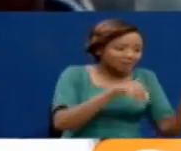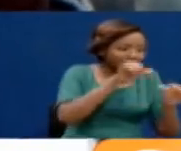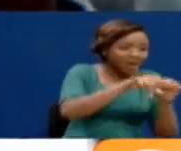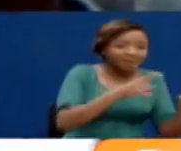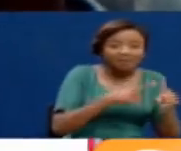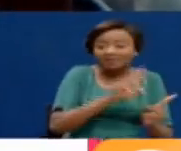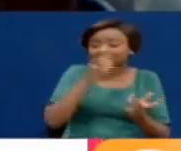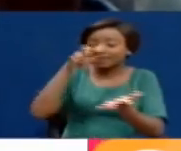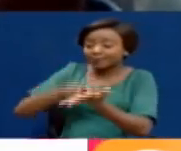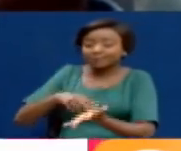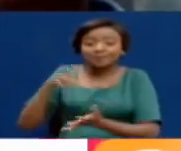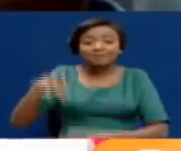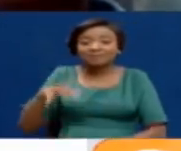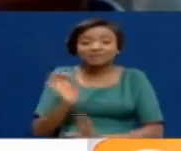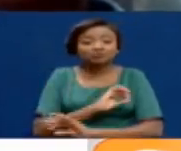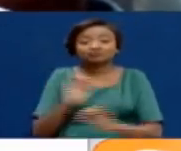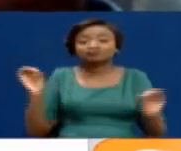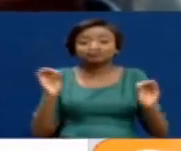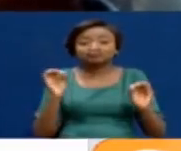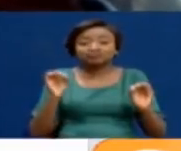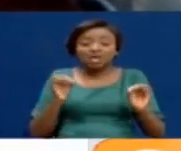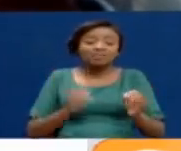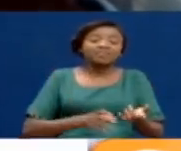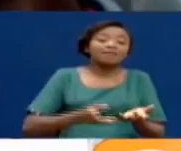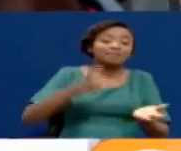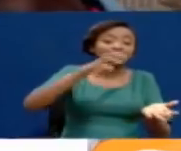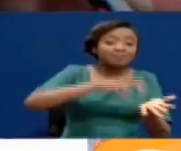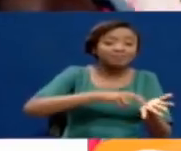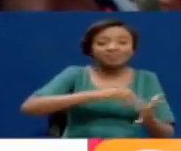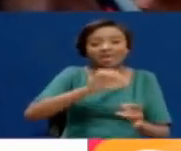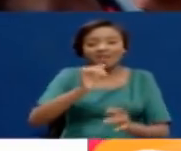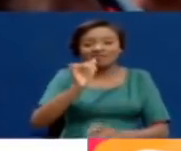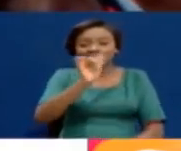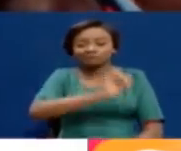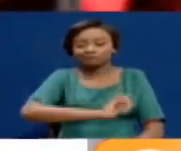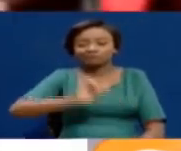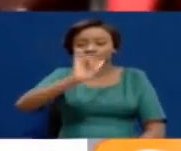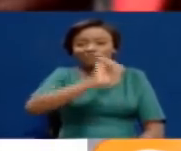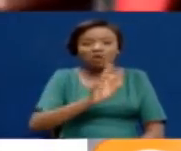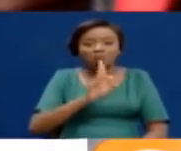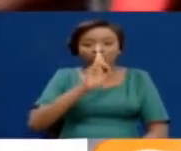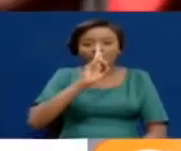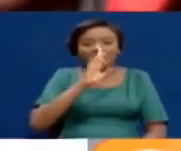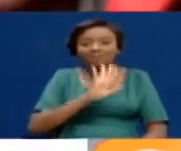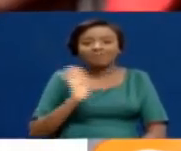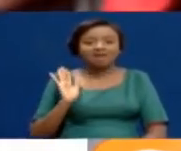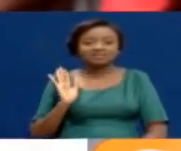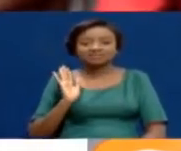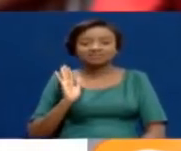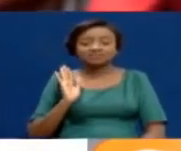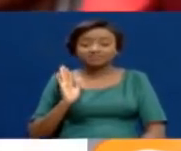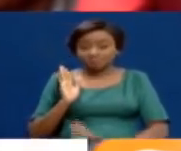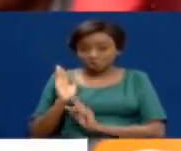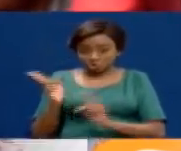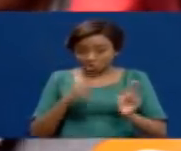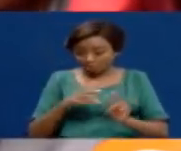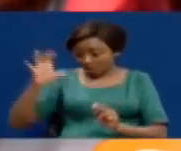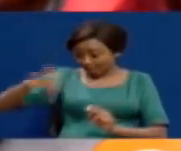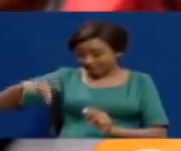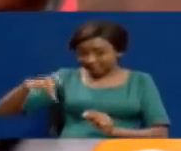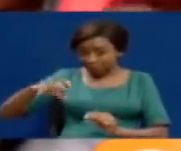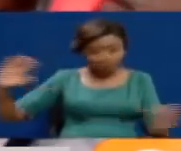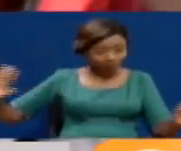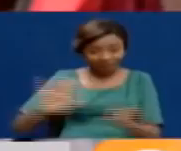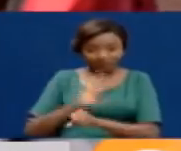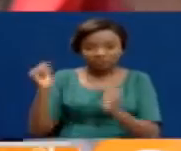hata kupanda gari, watu ni shopping na kuingia kwa hizi magari za hizi Uber. On a normal day gari ujaga na tuseme at